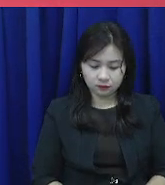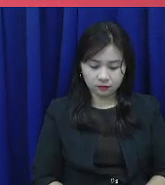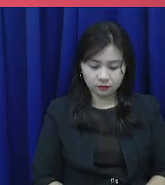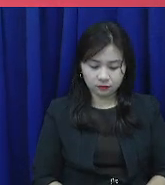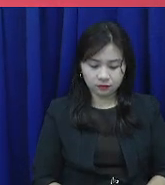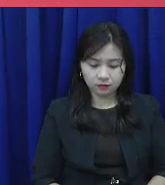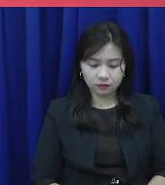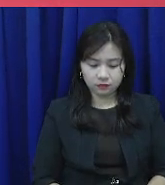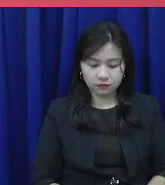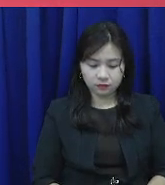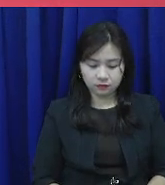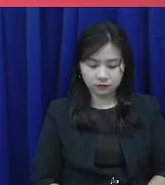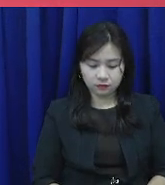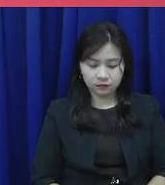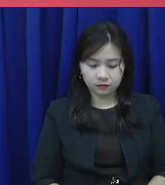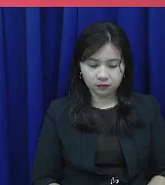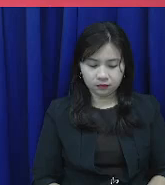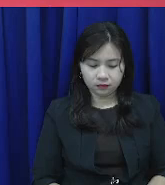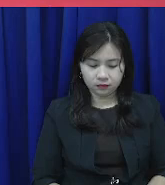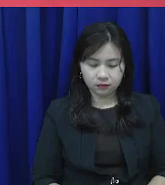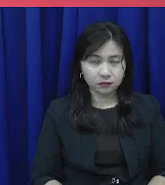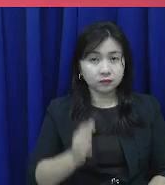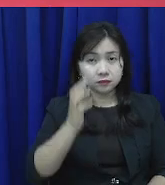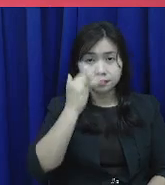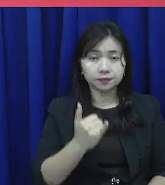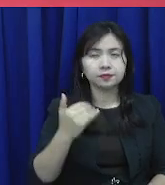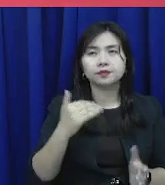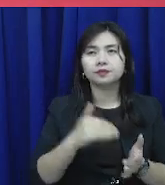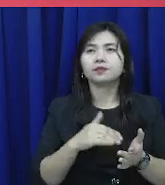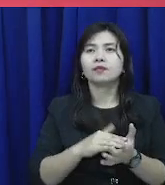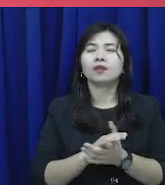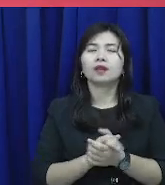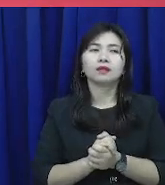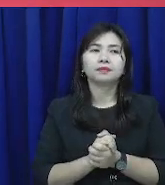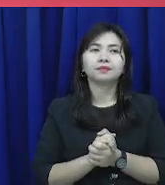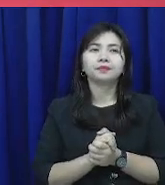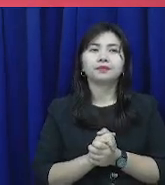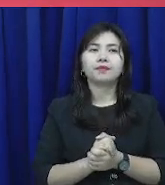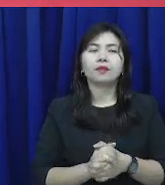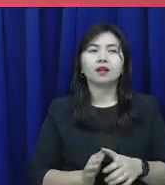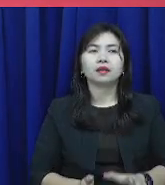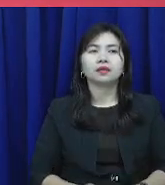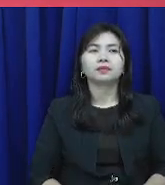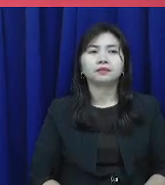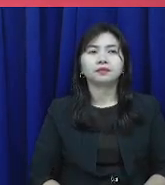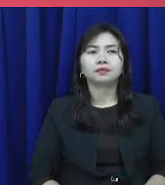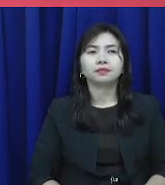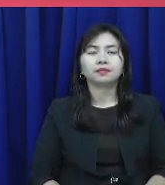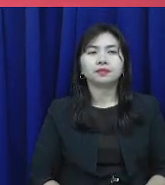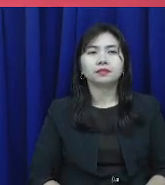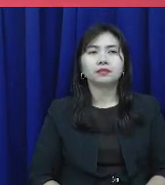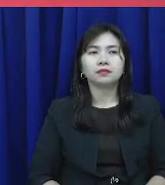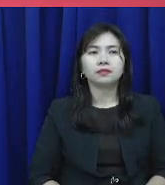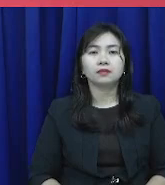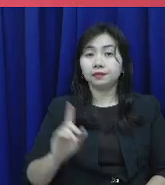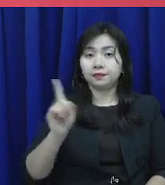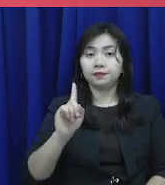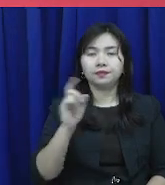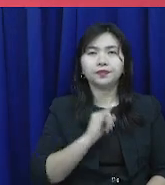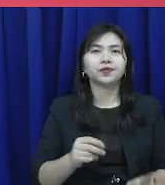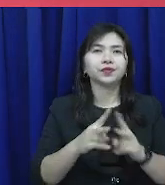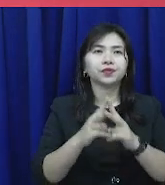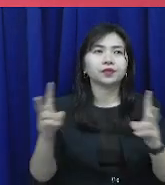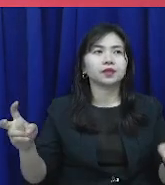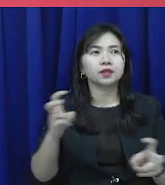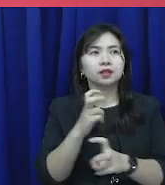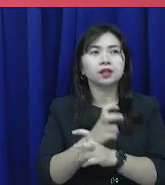Mack Bakit kaya ko sinasabi po sa inyo yan nandiyan diyan Kumbaga ang mahirap nito ang mahirap